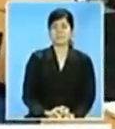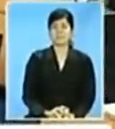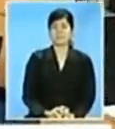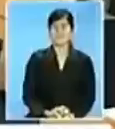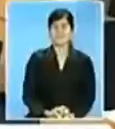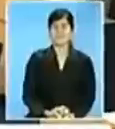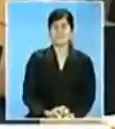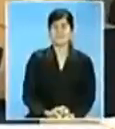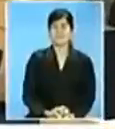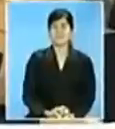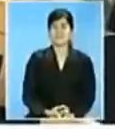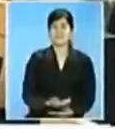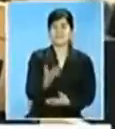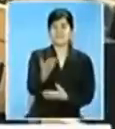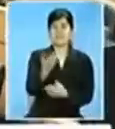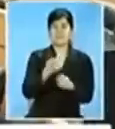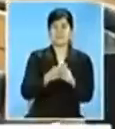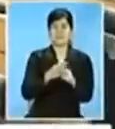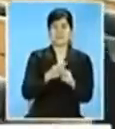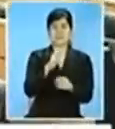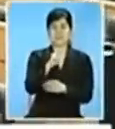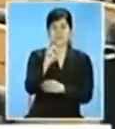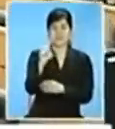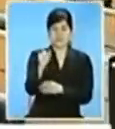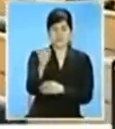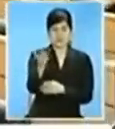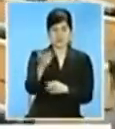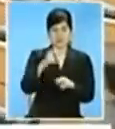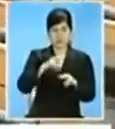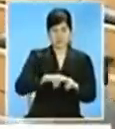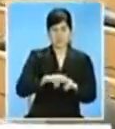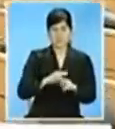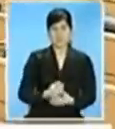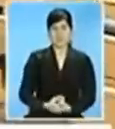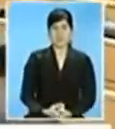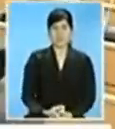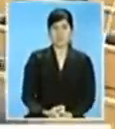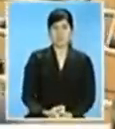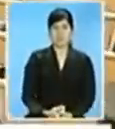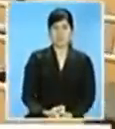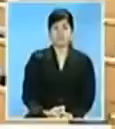ท่านรังสิมาท่านต้องนั่งด้วยนั่งด้วยครับ